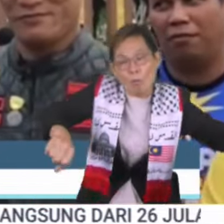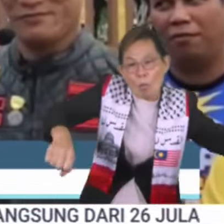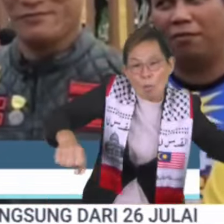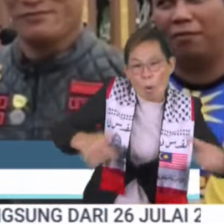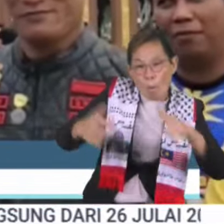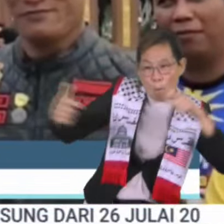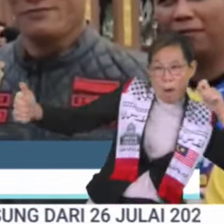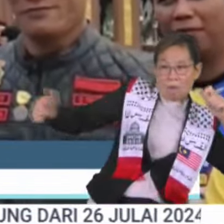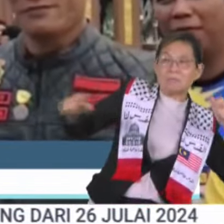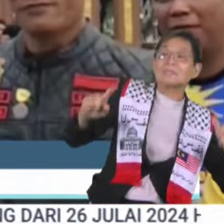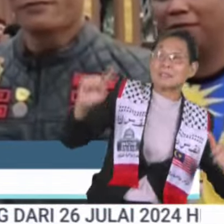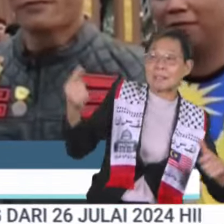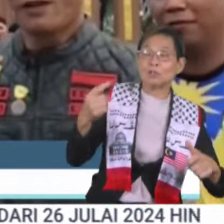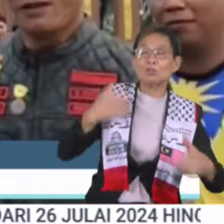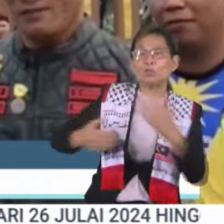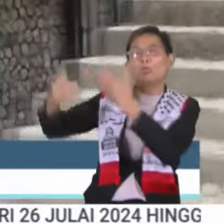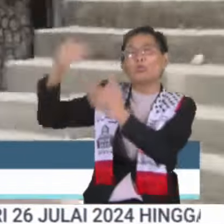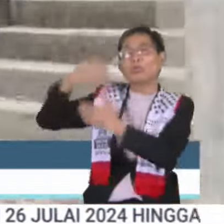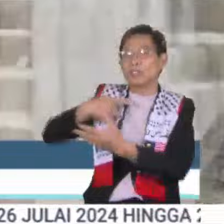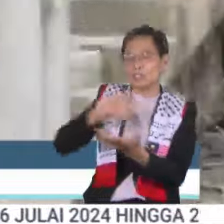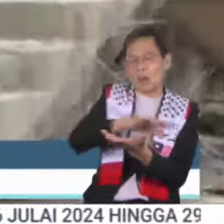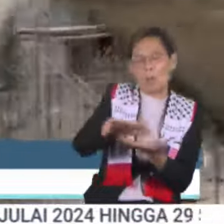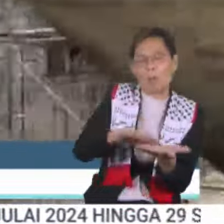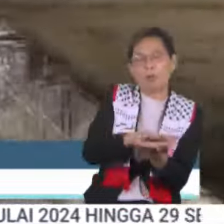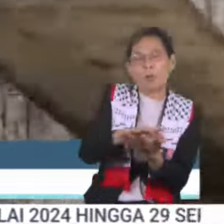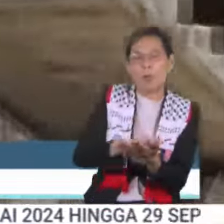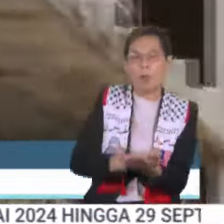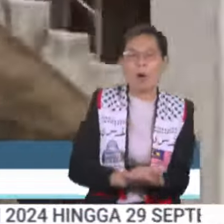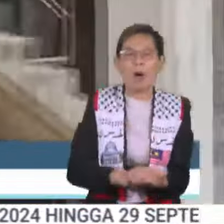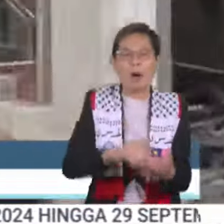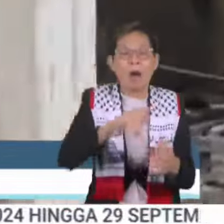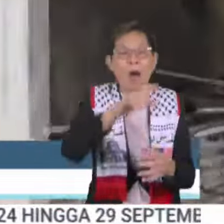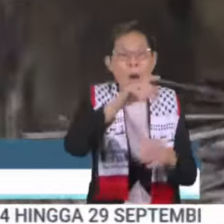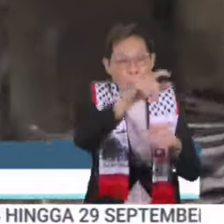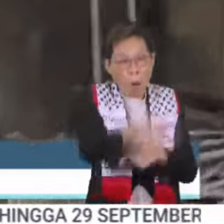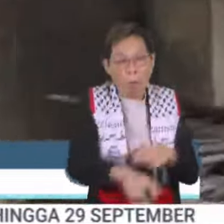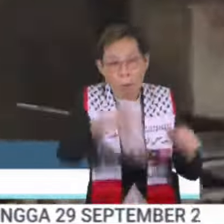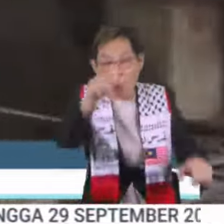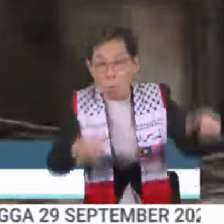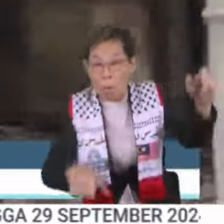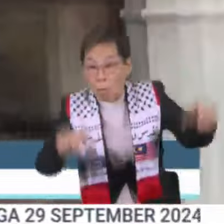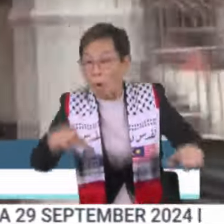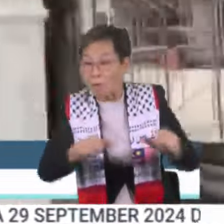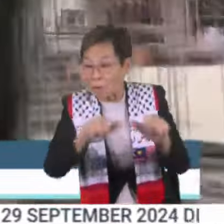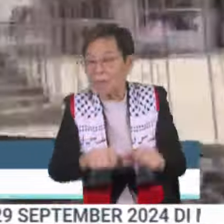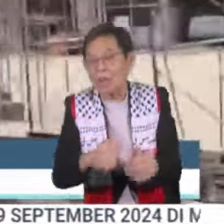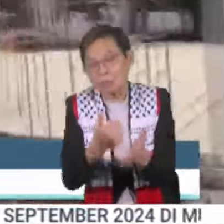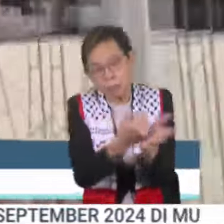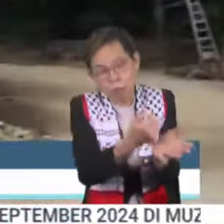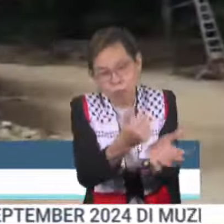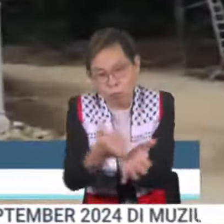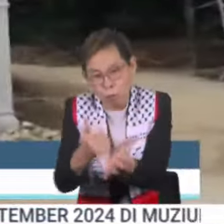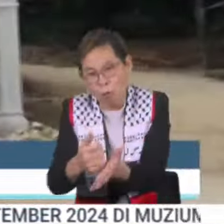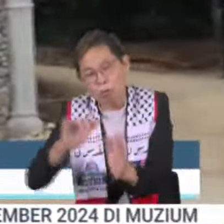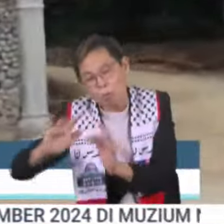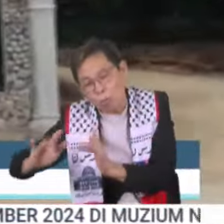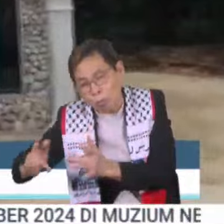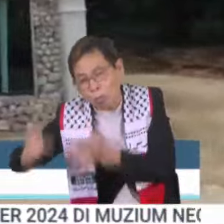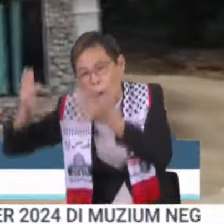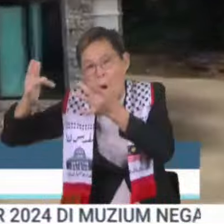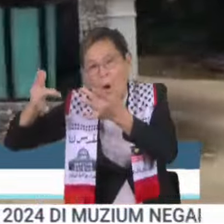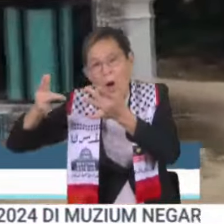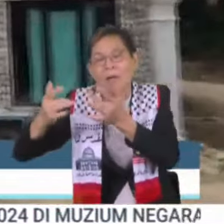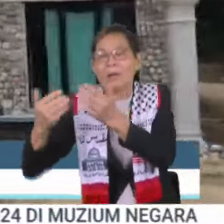sahaja. Jika sebelum ni kita buat capu-capu. Penghuni Pondok Kenerong di Dabung, Kuala Kerai antara yang disantuni. Ia bagi meringankan